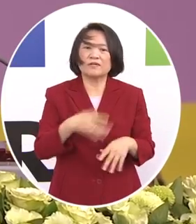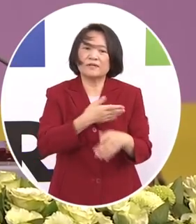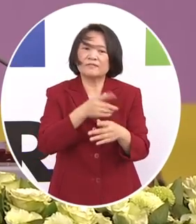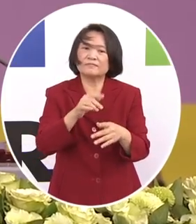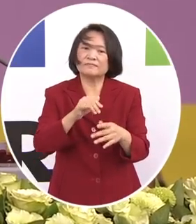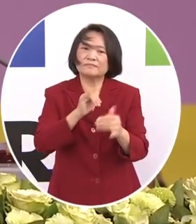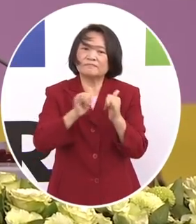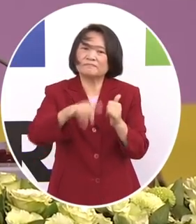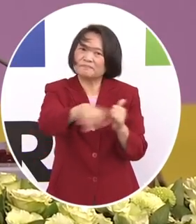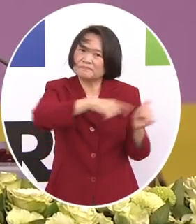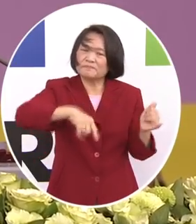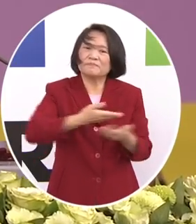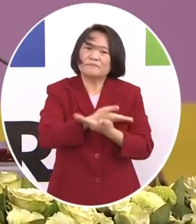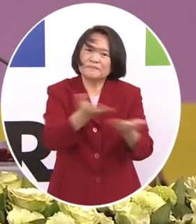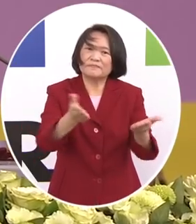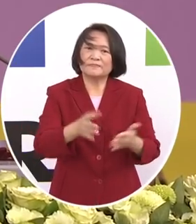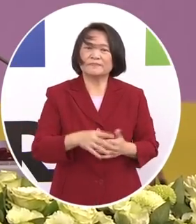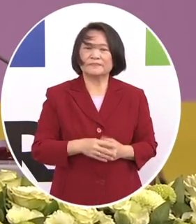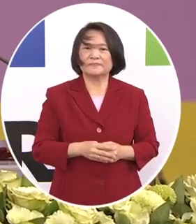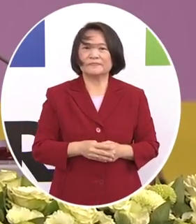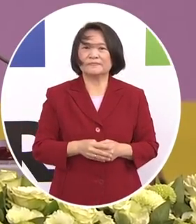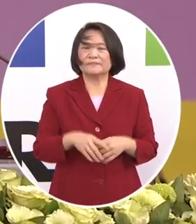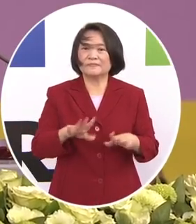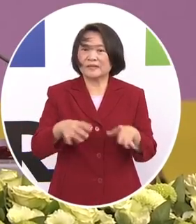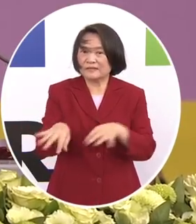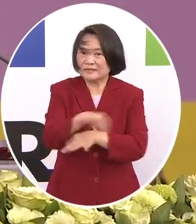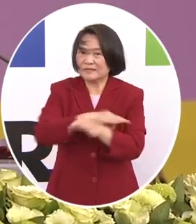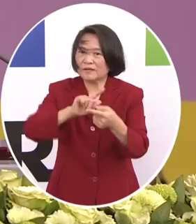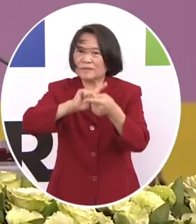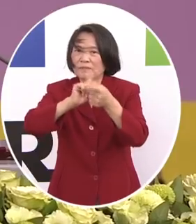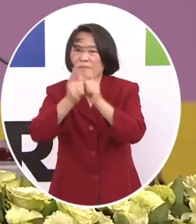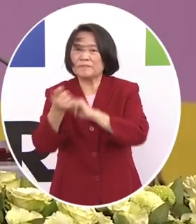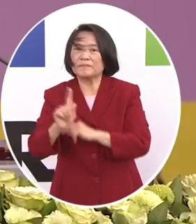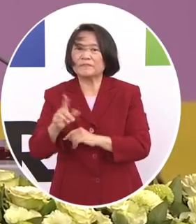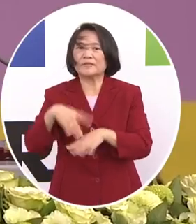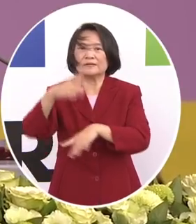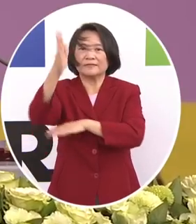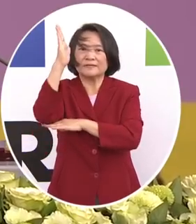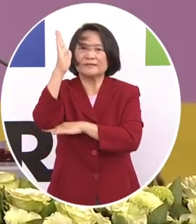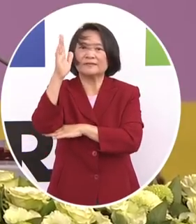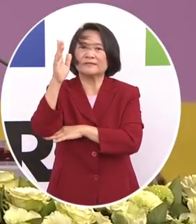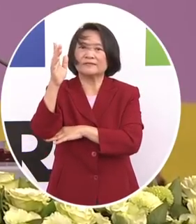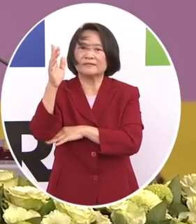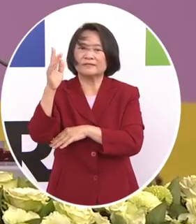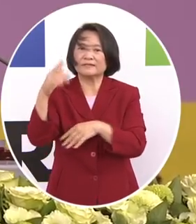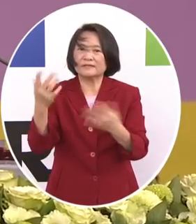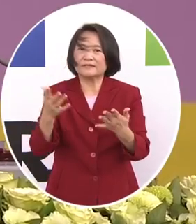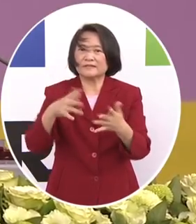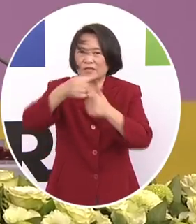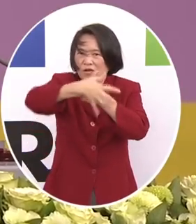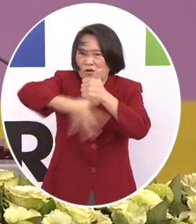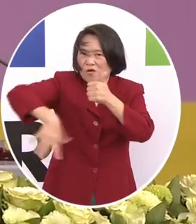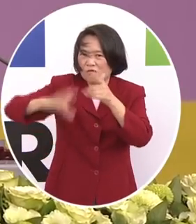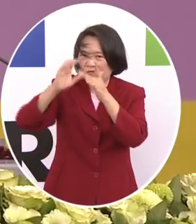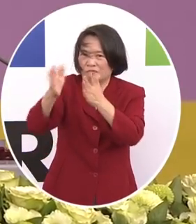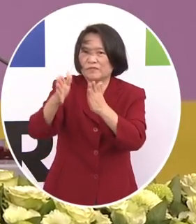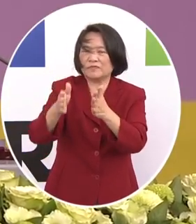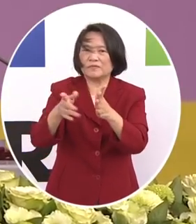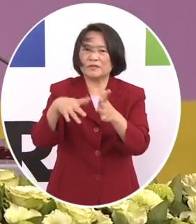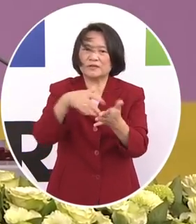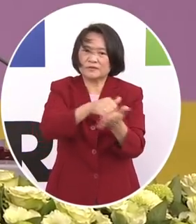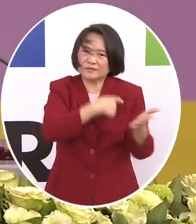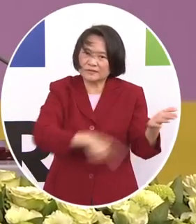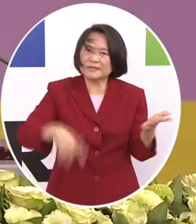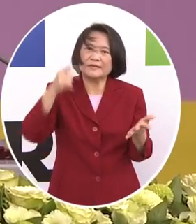享。经济转型的关键在科技，政府正努力朝系统导向、软硬整